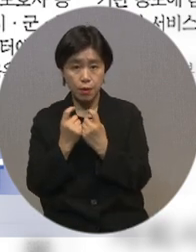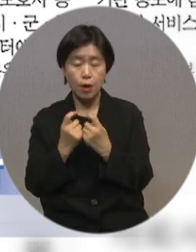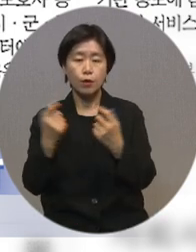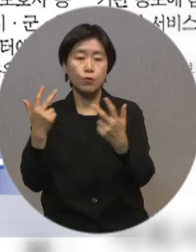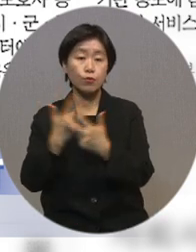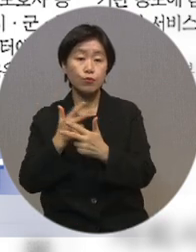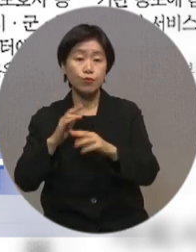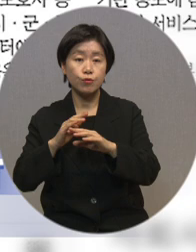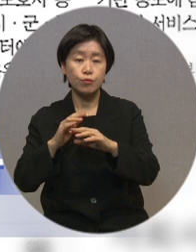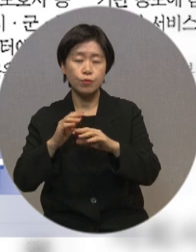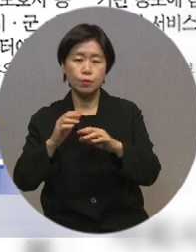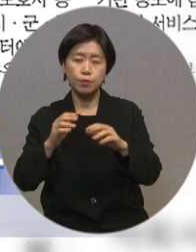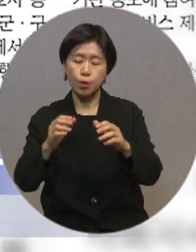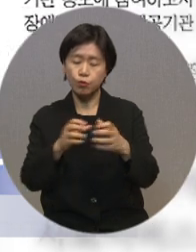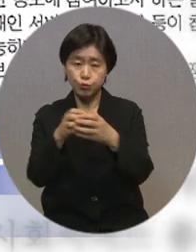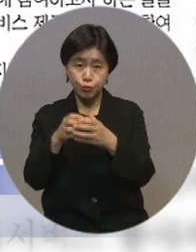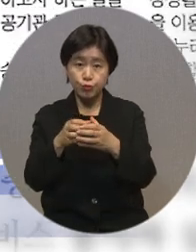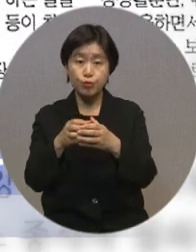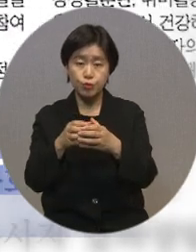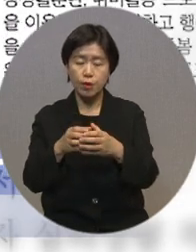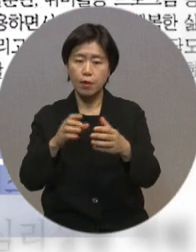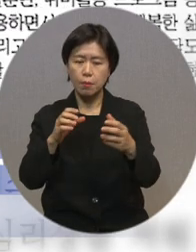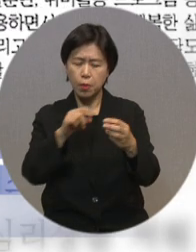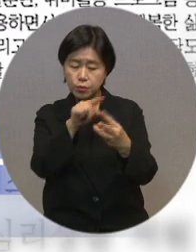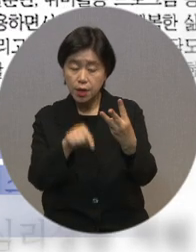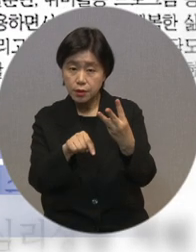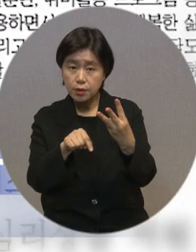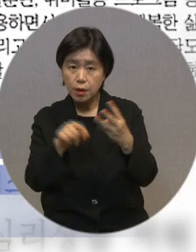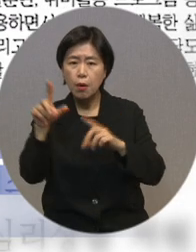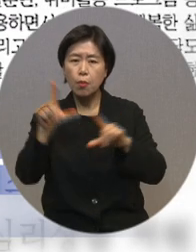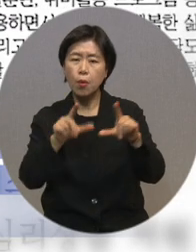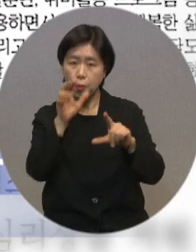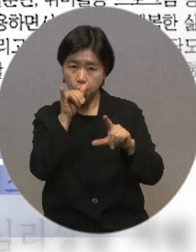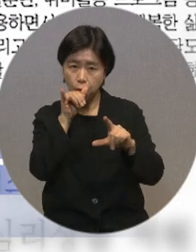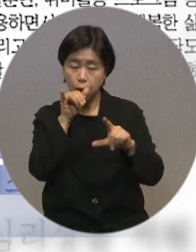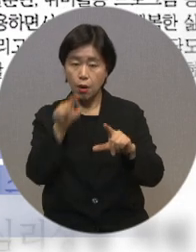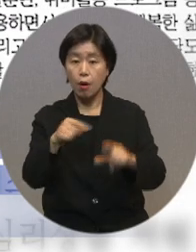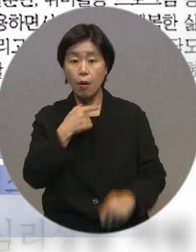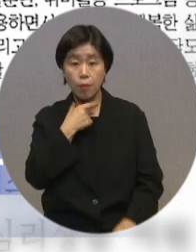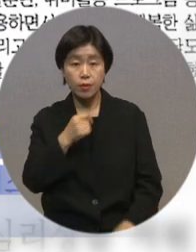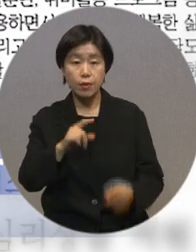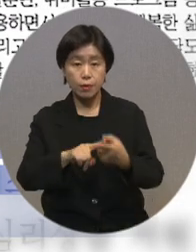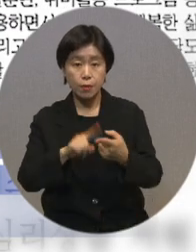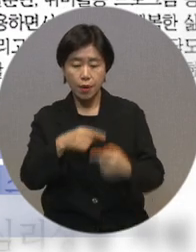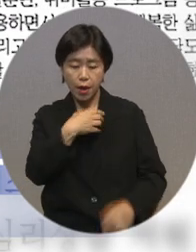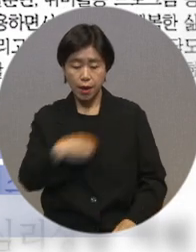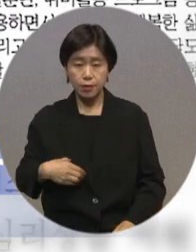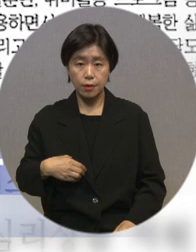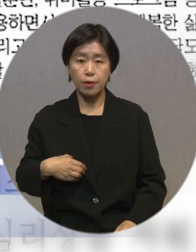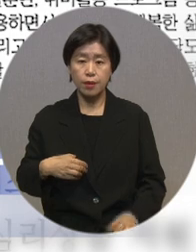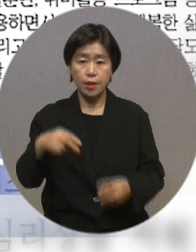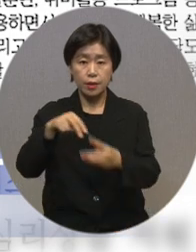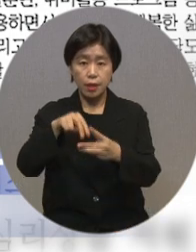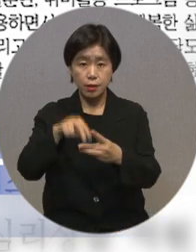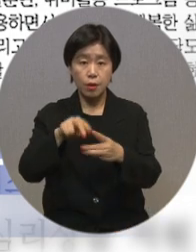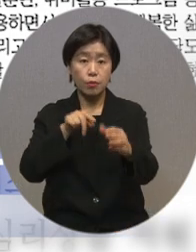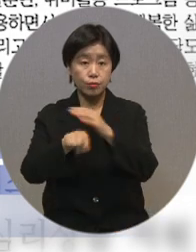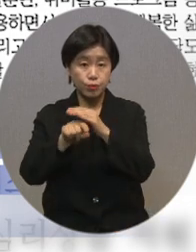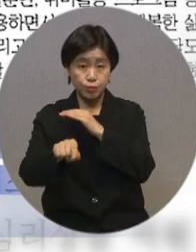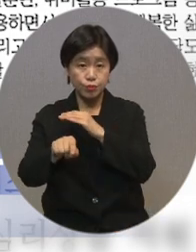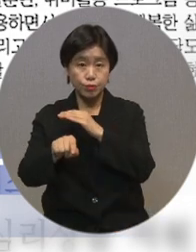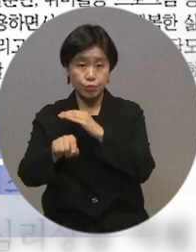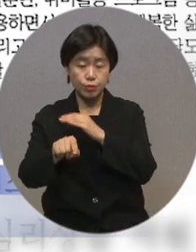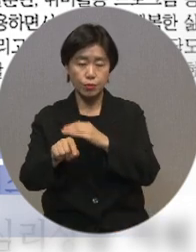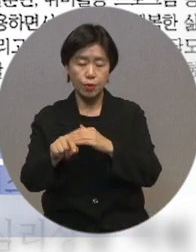세 가지 방식으로 제공이 됩니다 자세한 내용은 행정복지센터와 17개 시도별 지역 발달장애인 지원